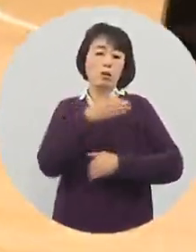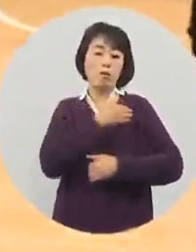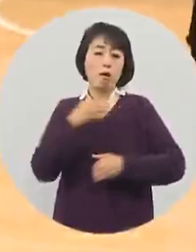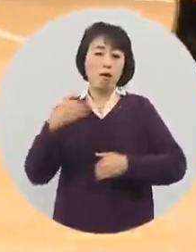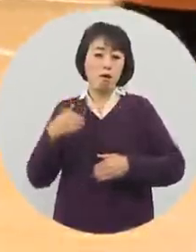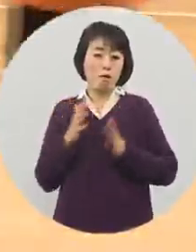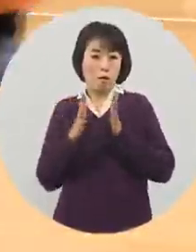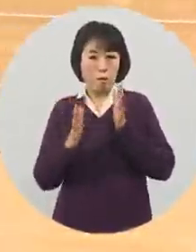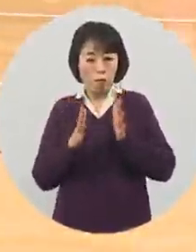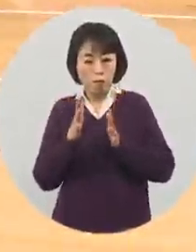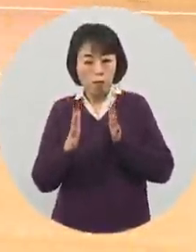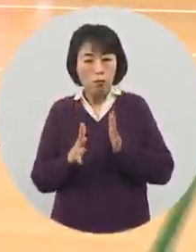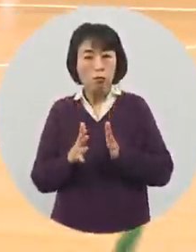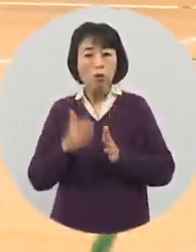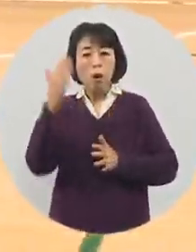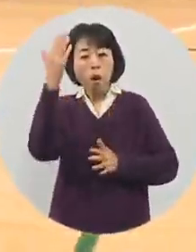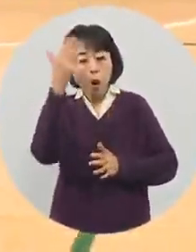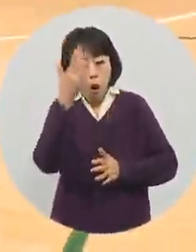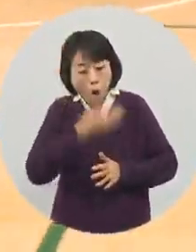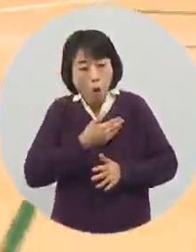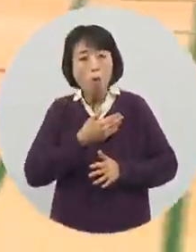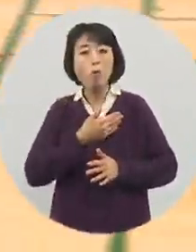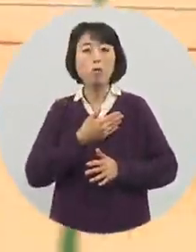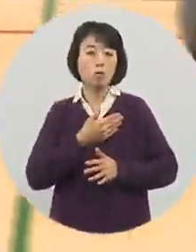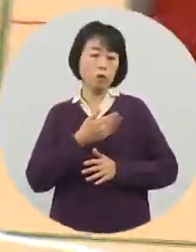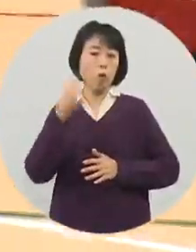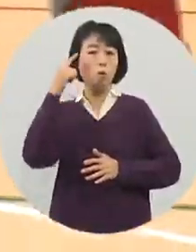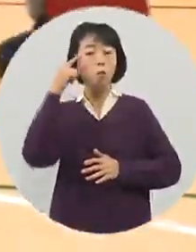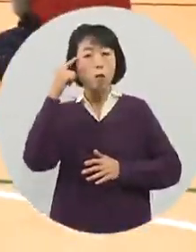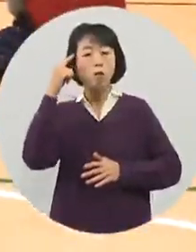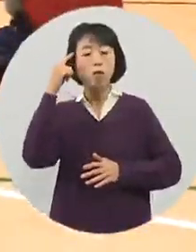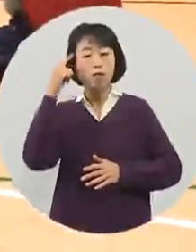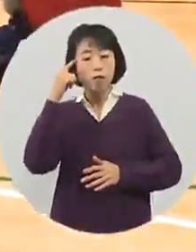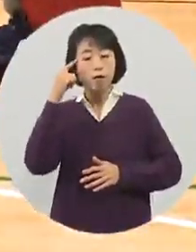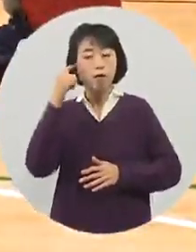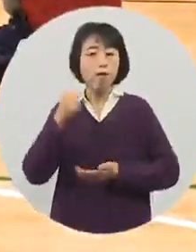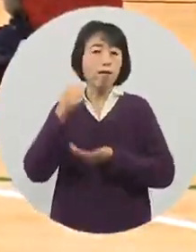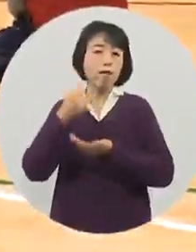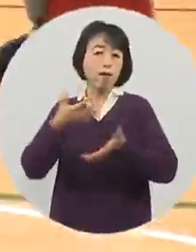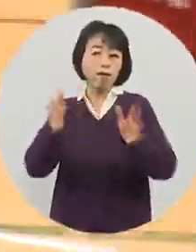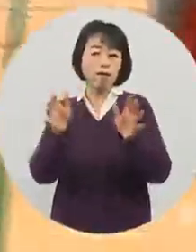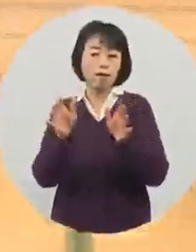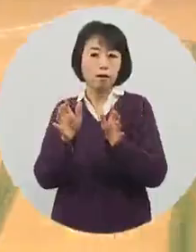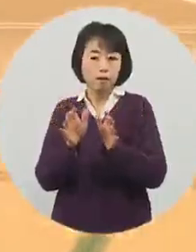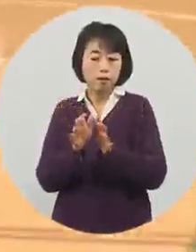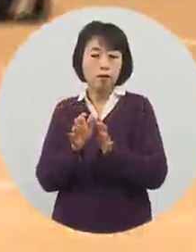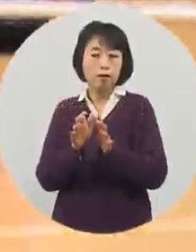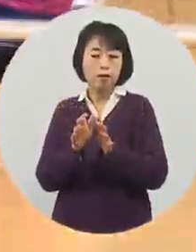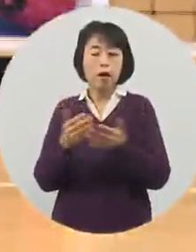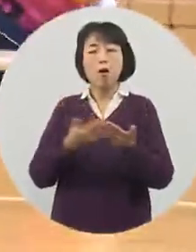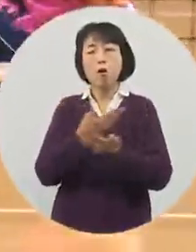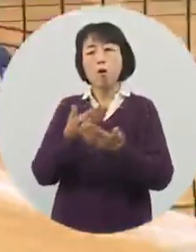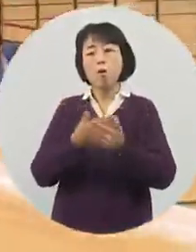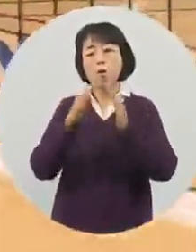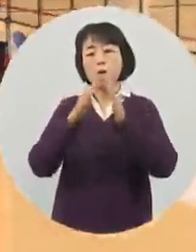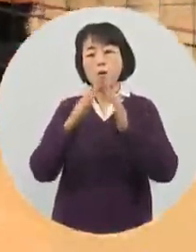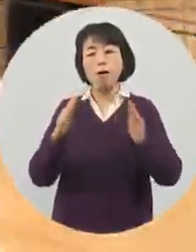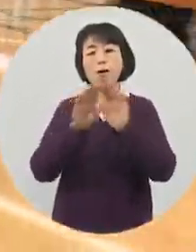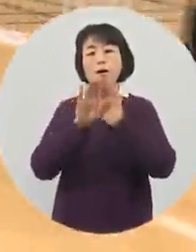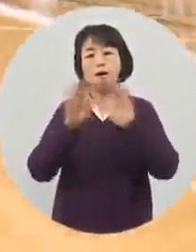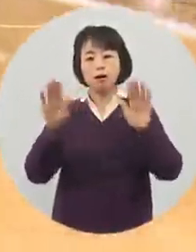ツということで、これは画期的なスポーツだなということで、財団でもですねこのふれあい交流会を始めてですね